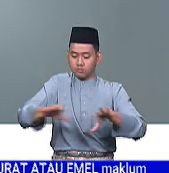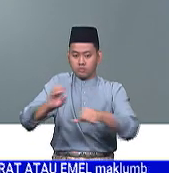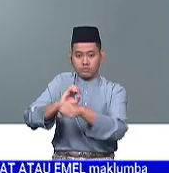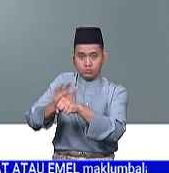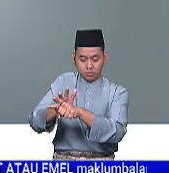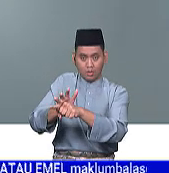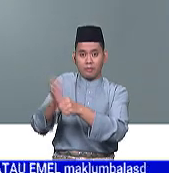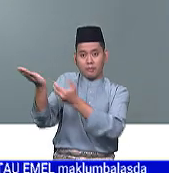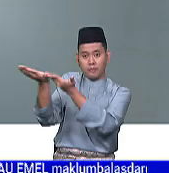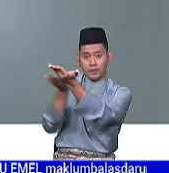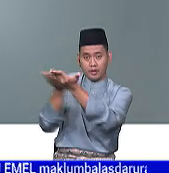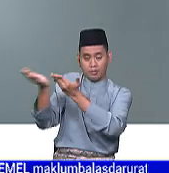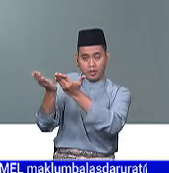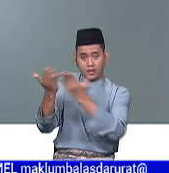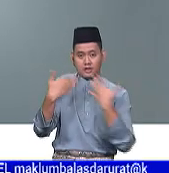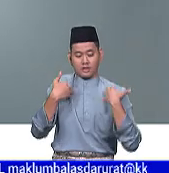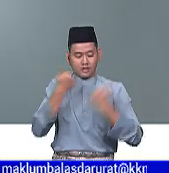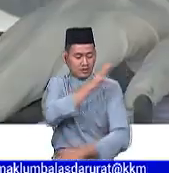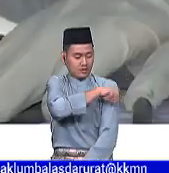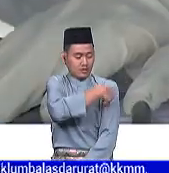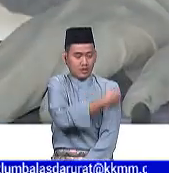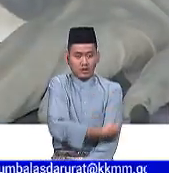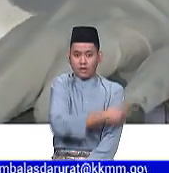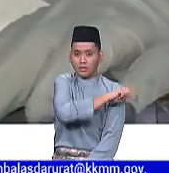kesihatan kita juga semakin kritikal.